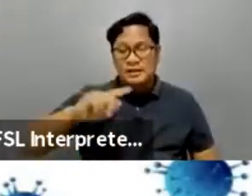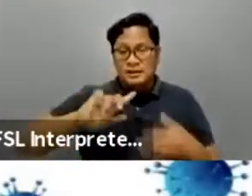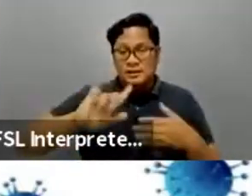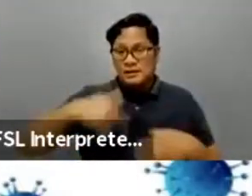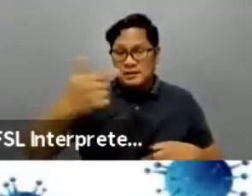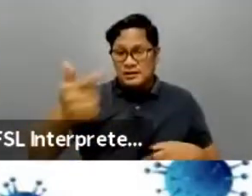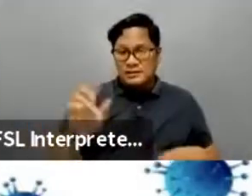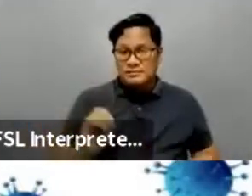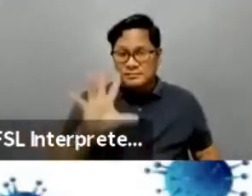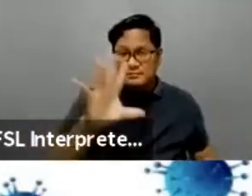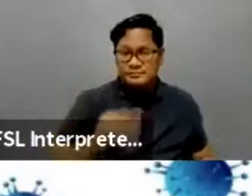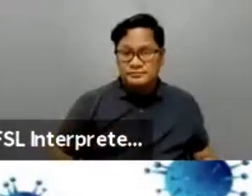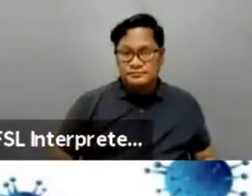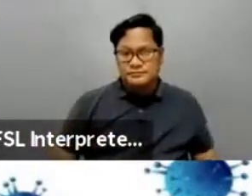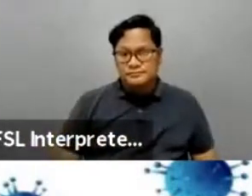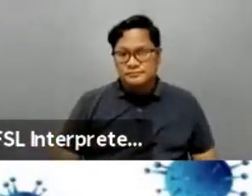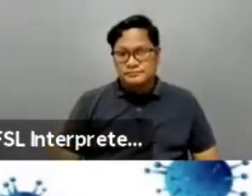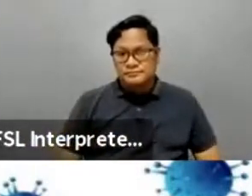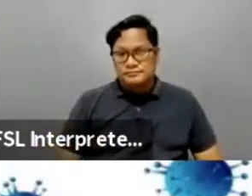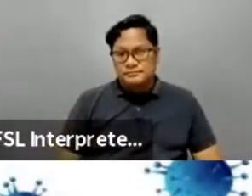please.